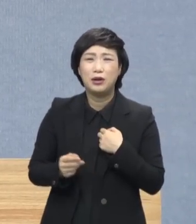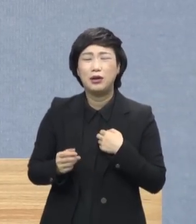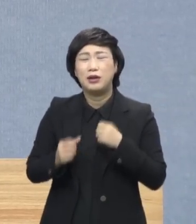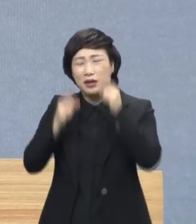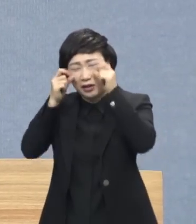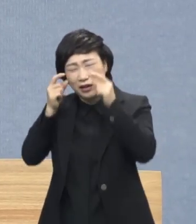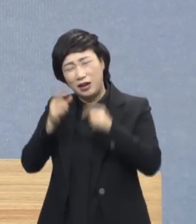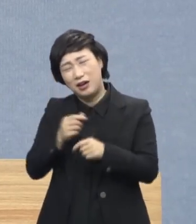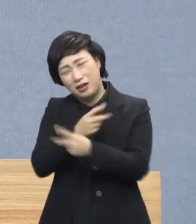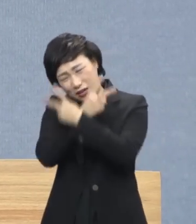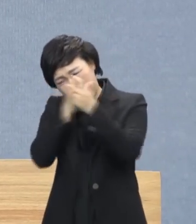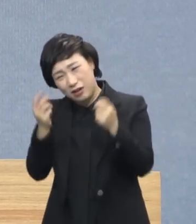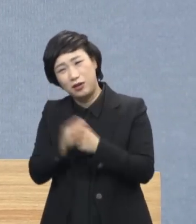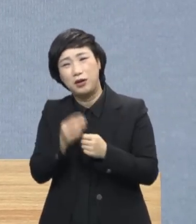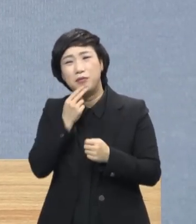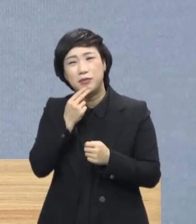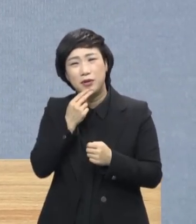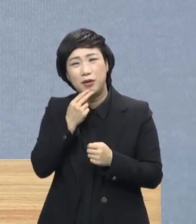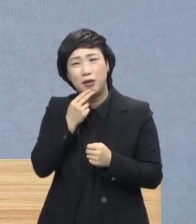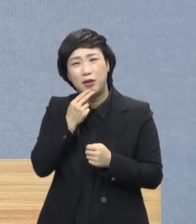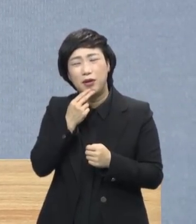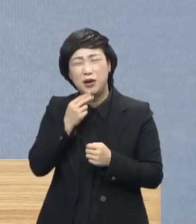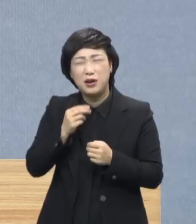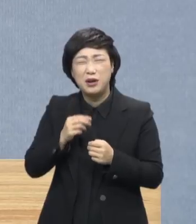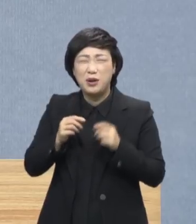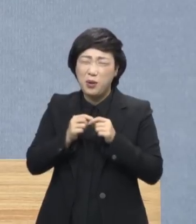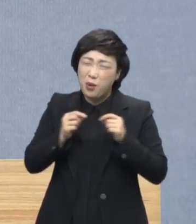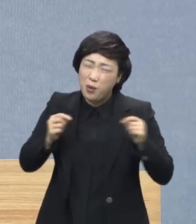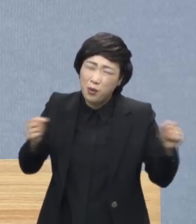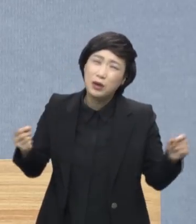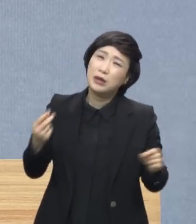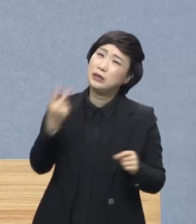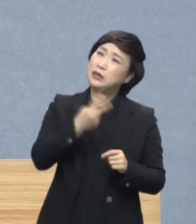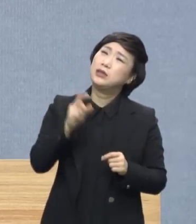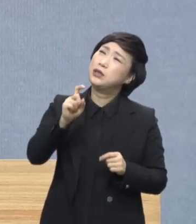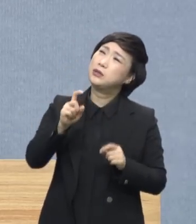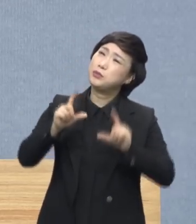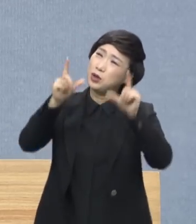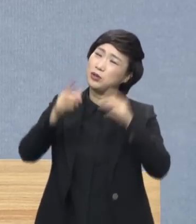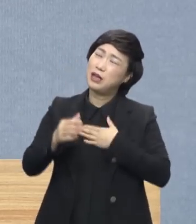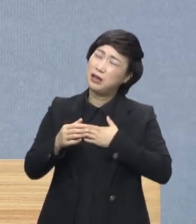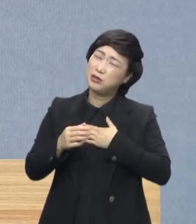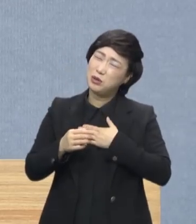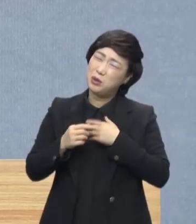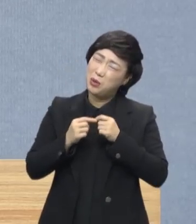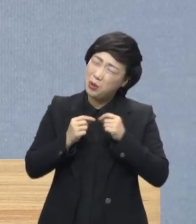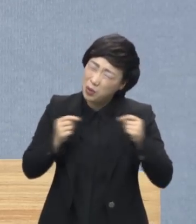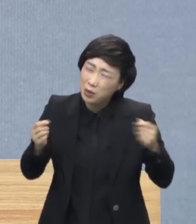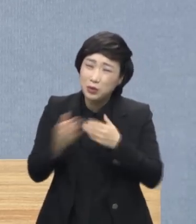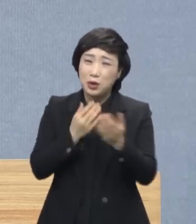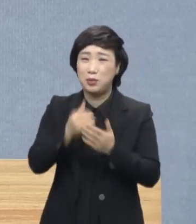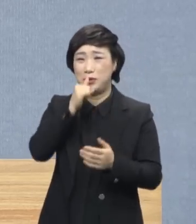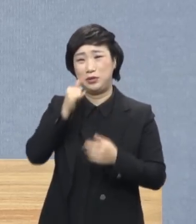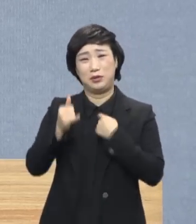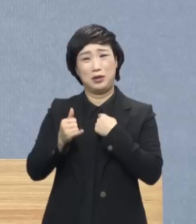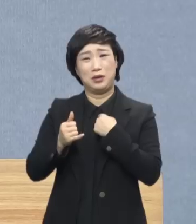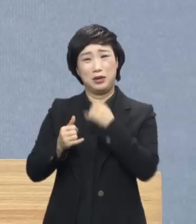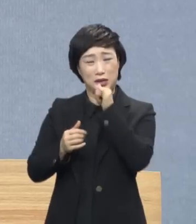쑥 눈 날을 2016년도 보냈잖냐. 뜬 눈으로 나를 까박까박